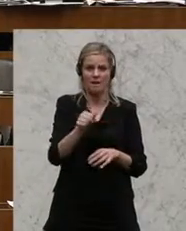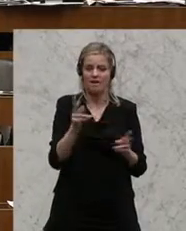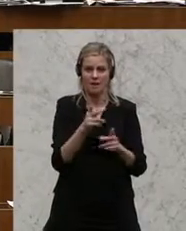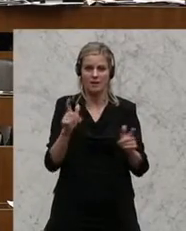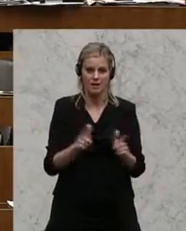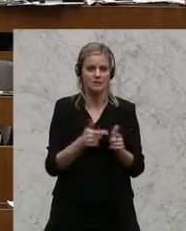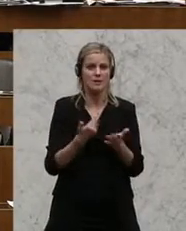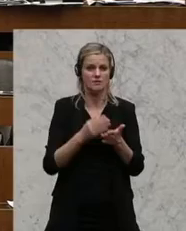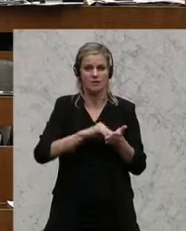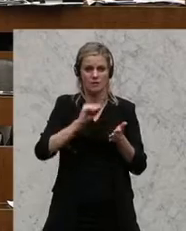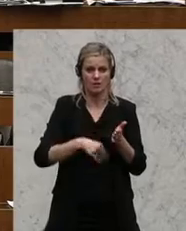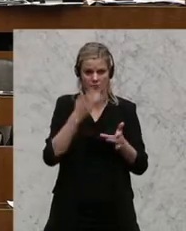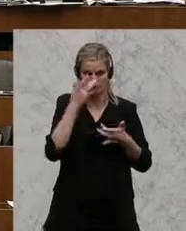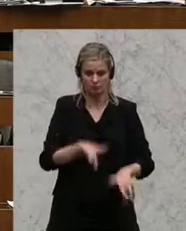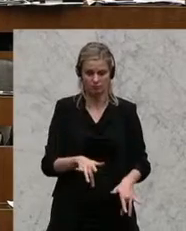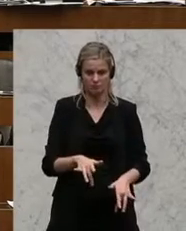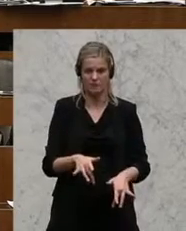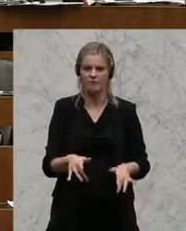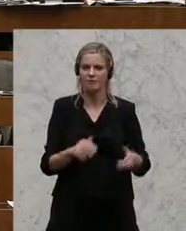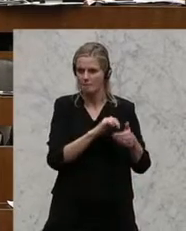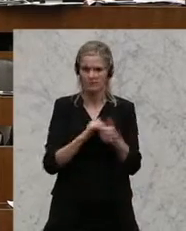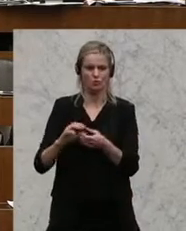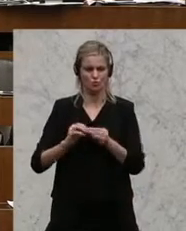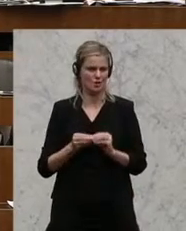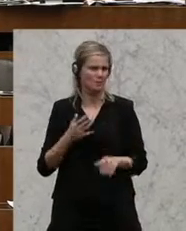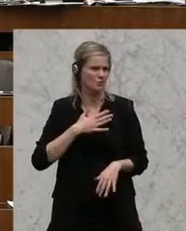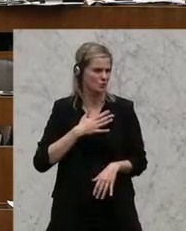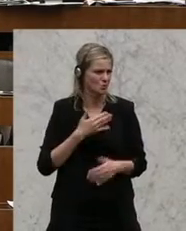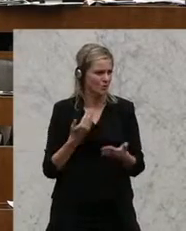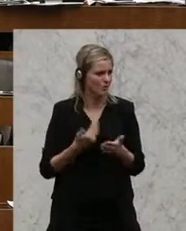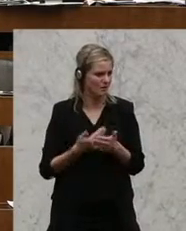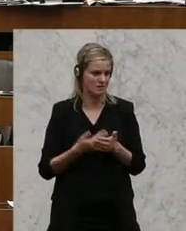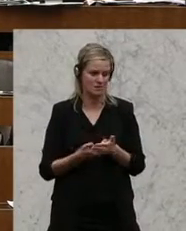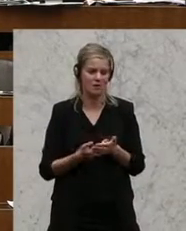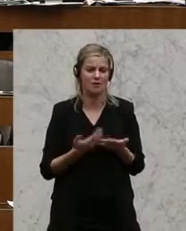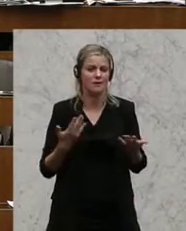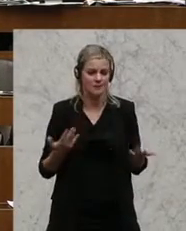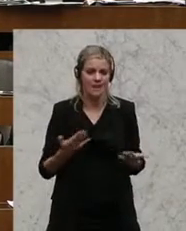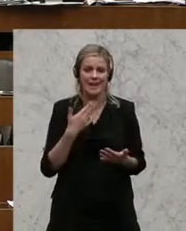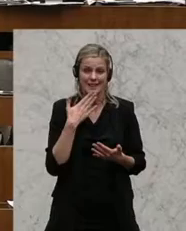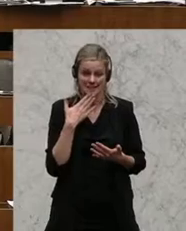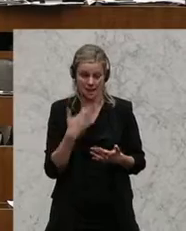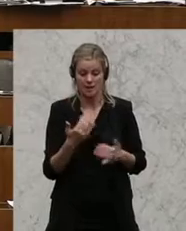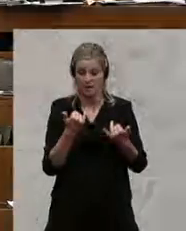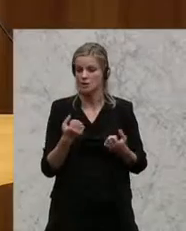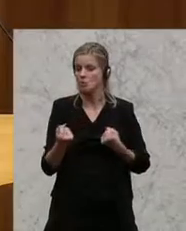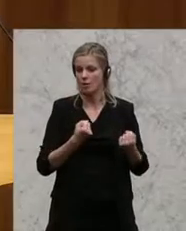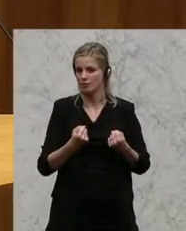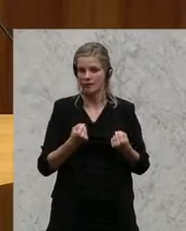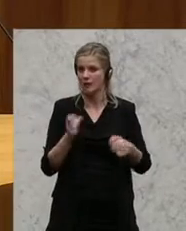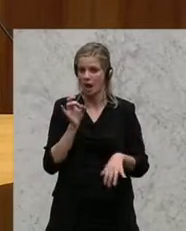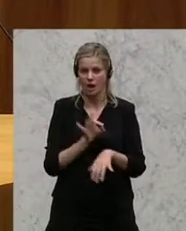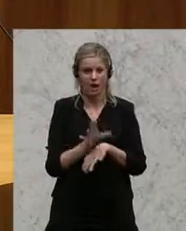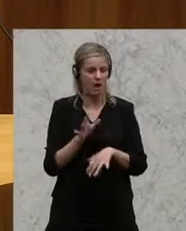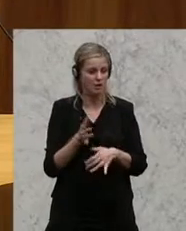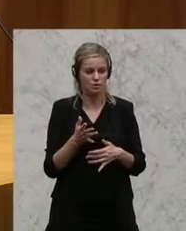sie defizitär sind. Und das muss uns völlig klar sein. Hier kann, und danke dafür, dass die Politik rasch geholfen hat, wer rasch